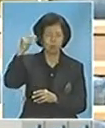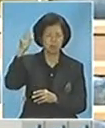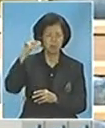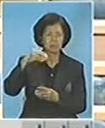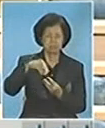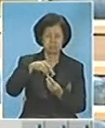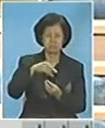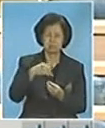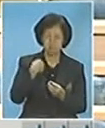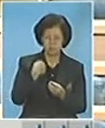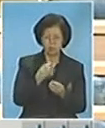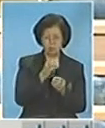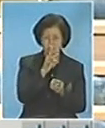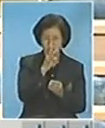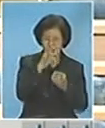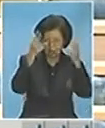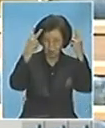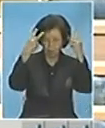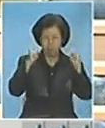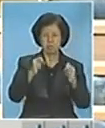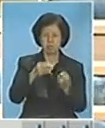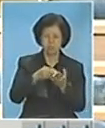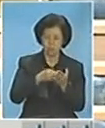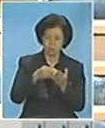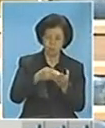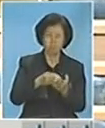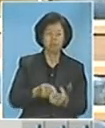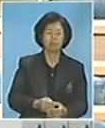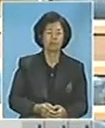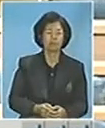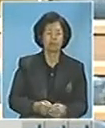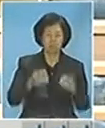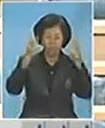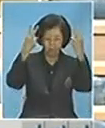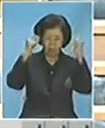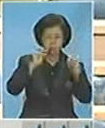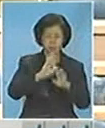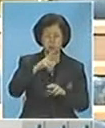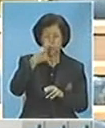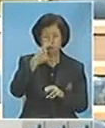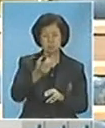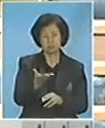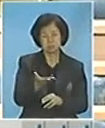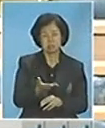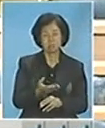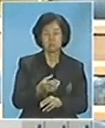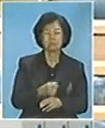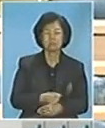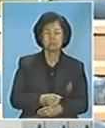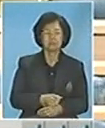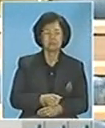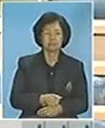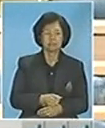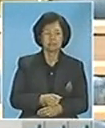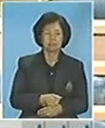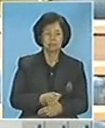มีการเสียดสีท่านนายกรัฐมนตรีหลายรอบท่านนายกไม่ได้พูดอย่างนั้นครับท่านประธานครับแล้วก็เ